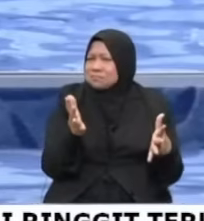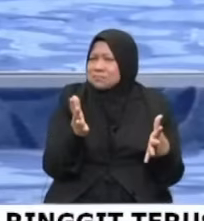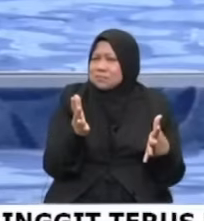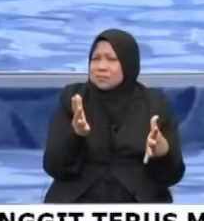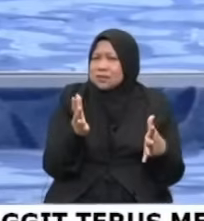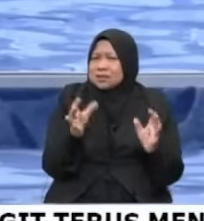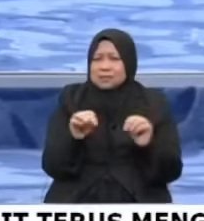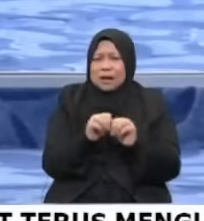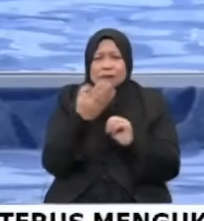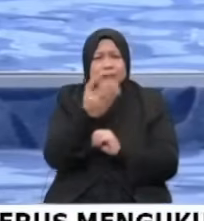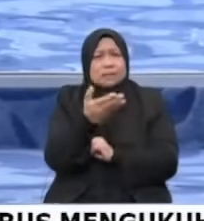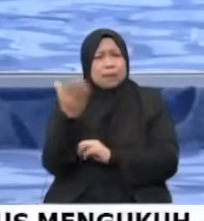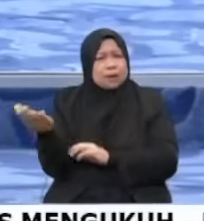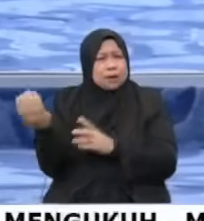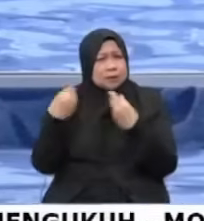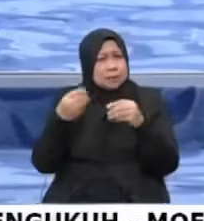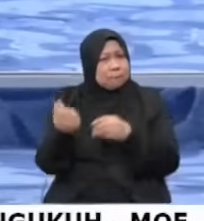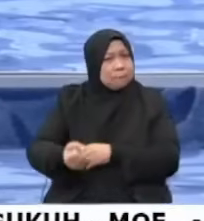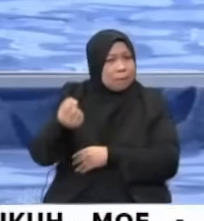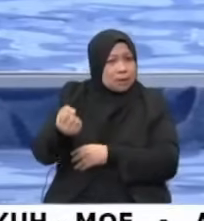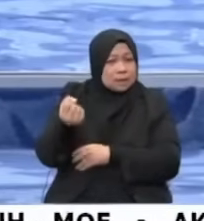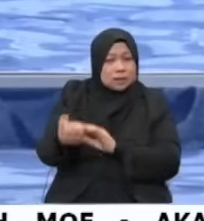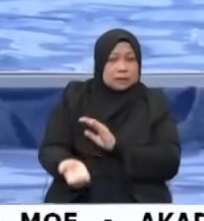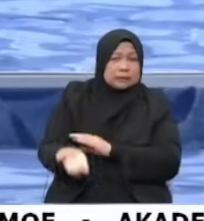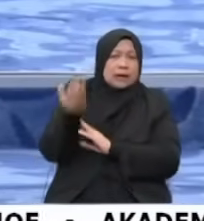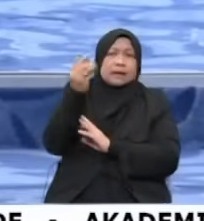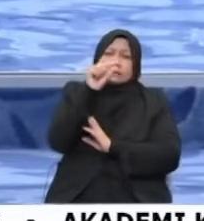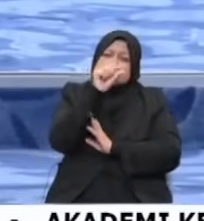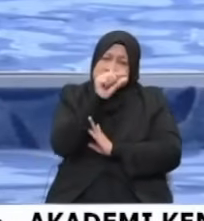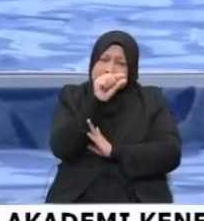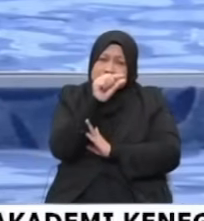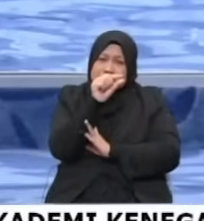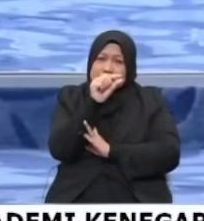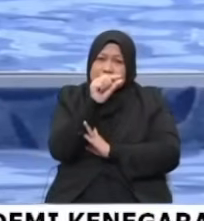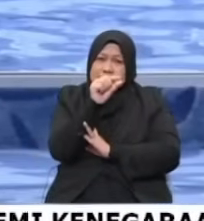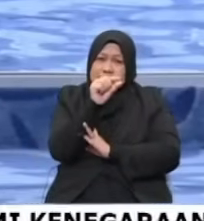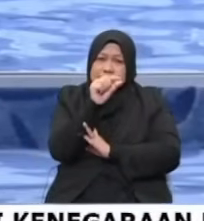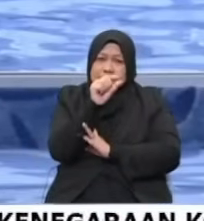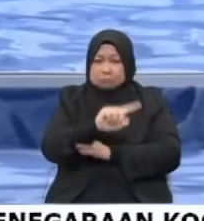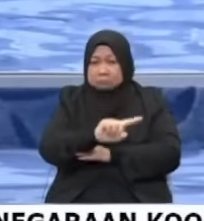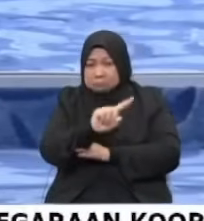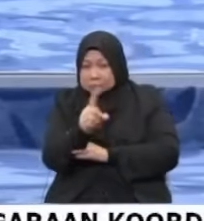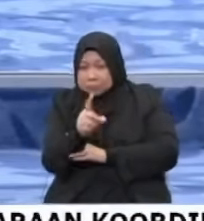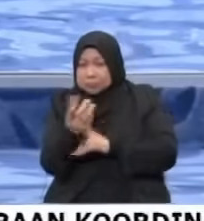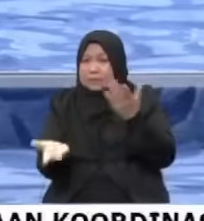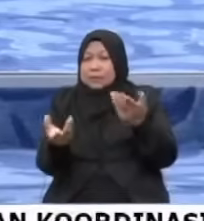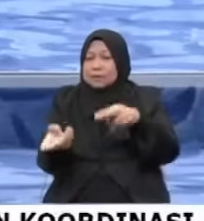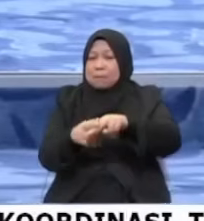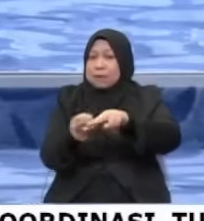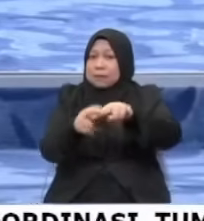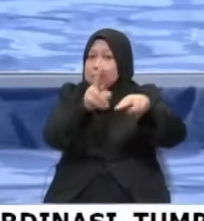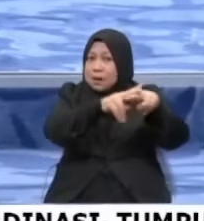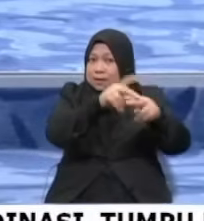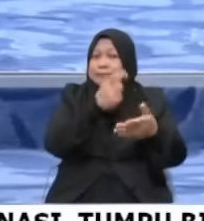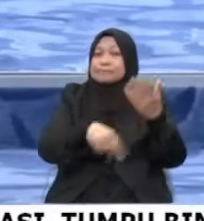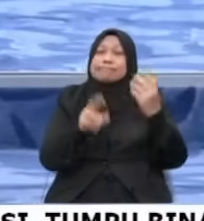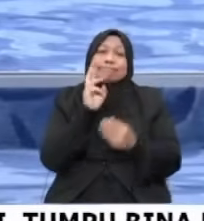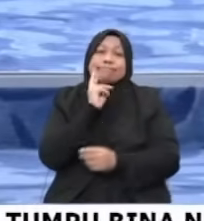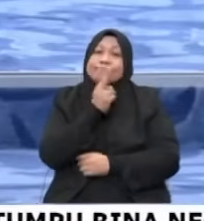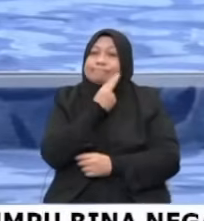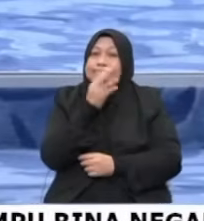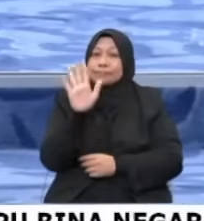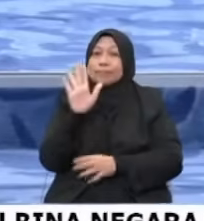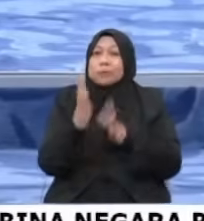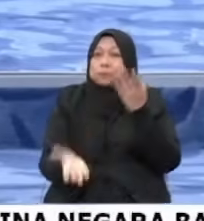barang keperluan di pasar yang naik kecil ketimbang harga di restoran itu yang yang pertama